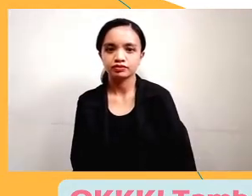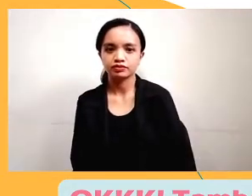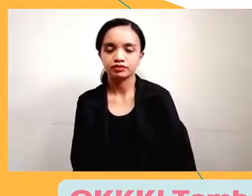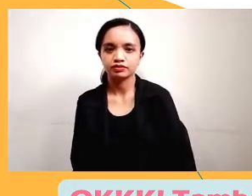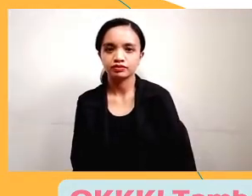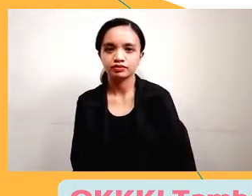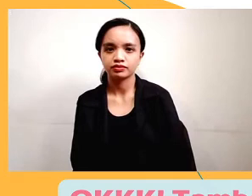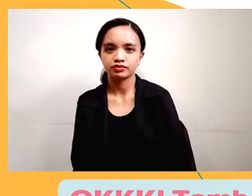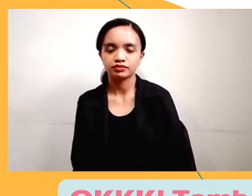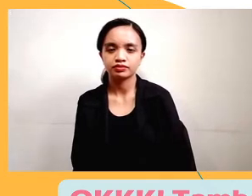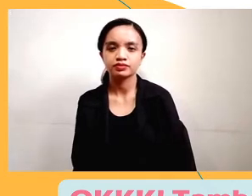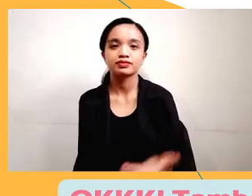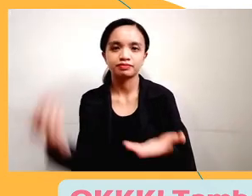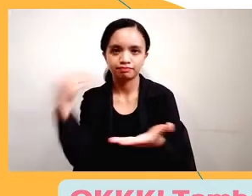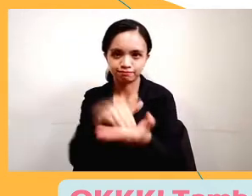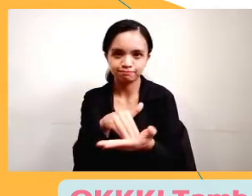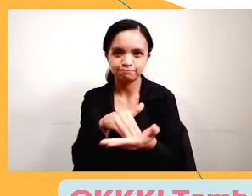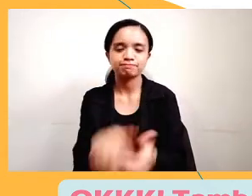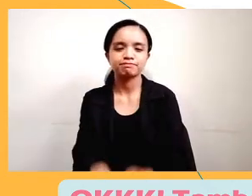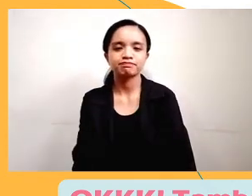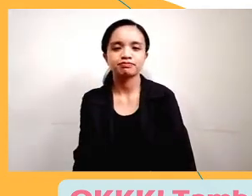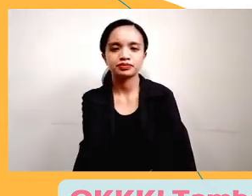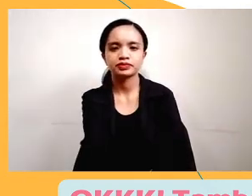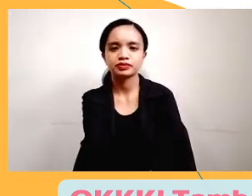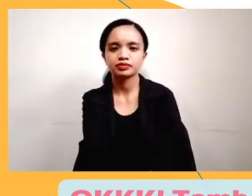Side to left.